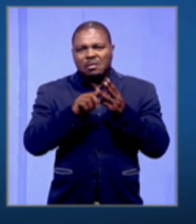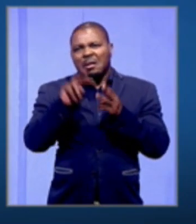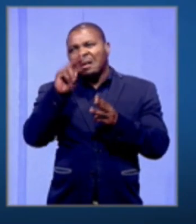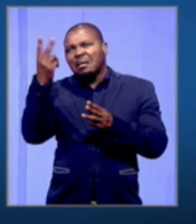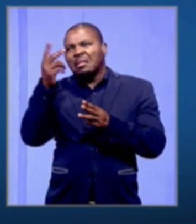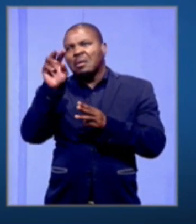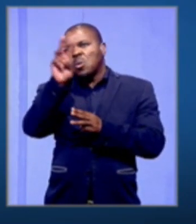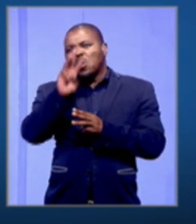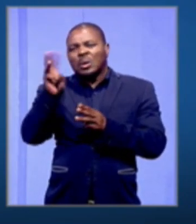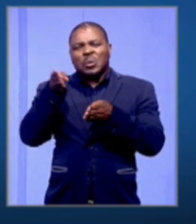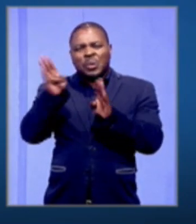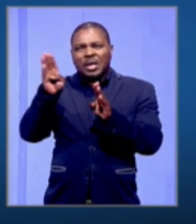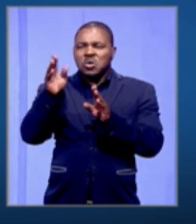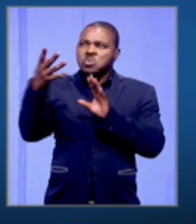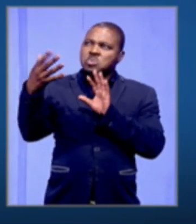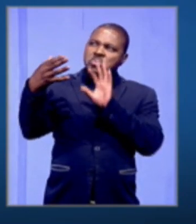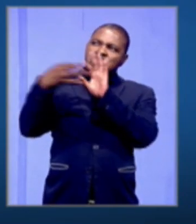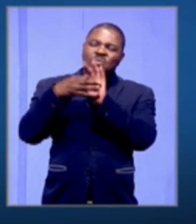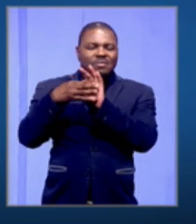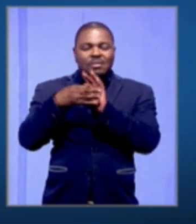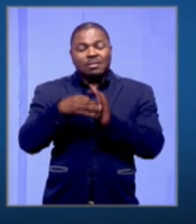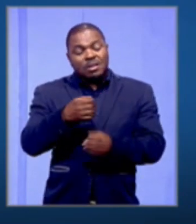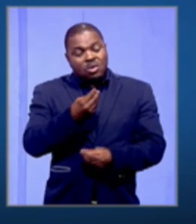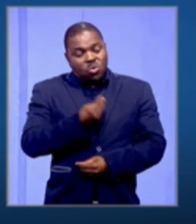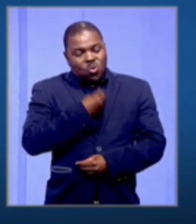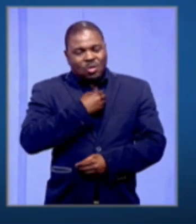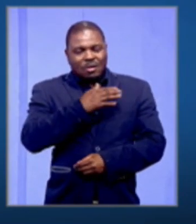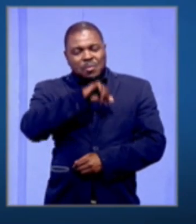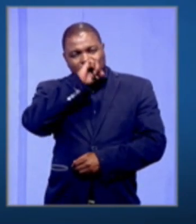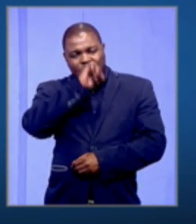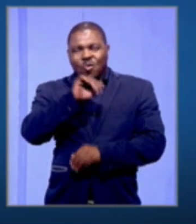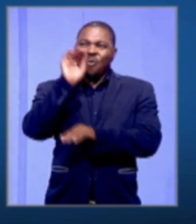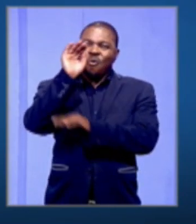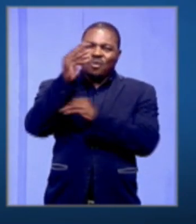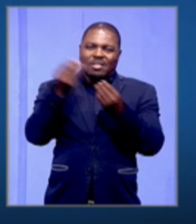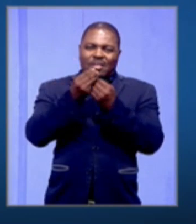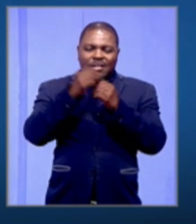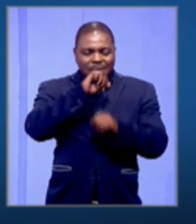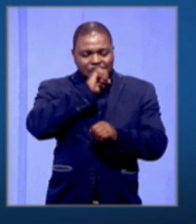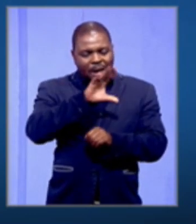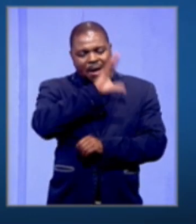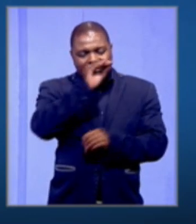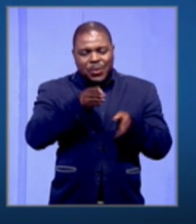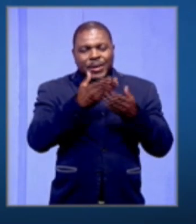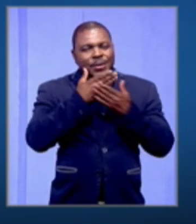ya bodikela. Bašwa ba rata dilo tsa moso wa mawatle go feta tsa seAforika.